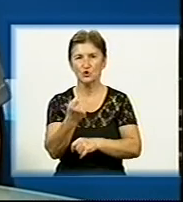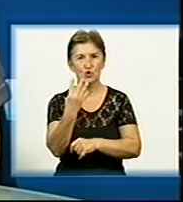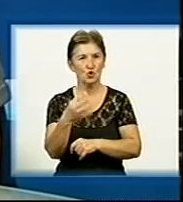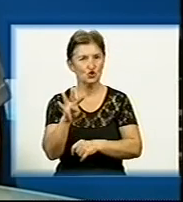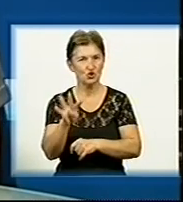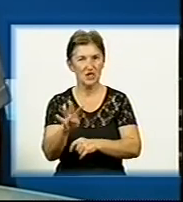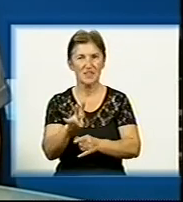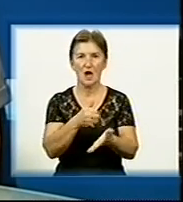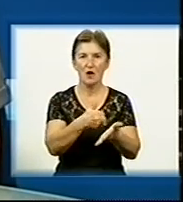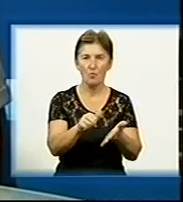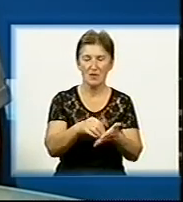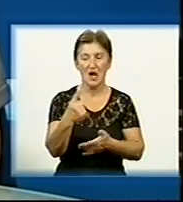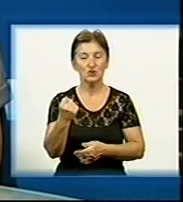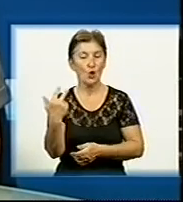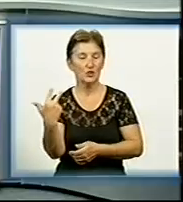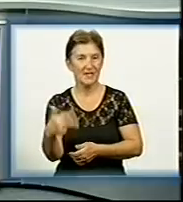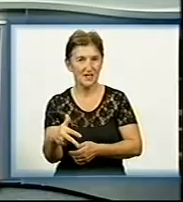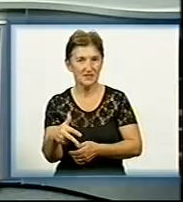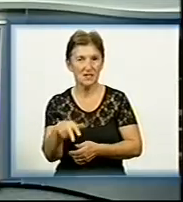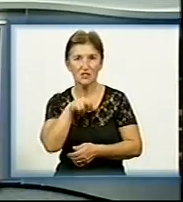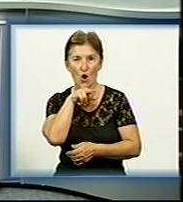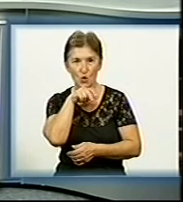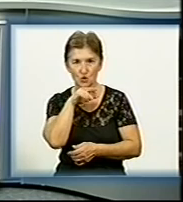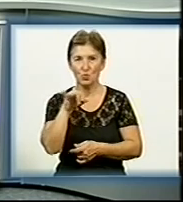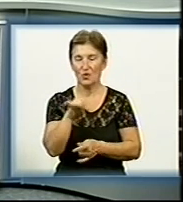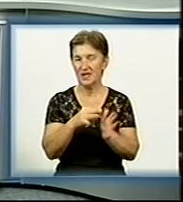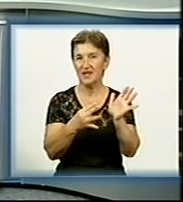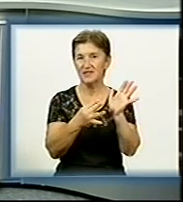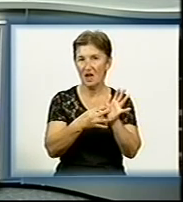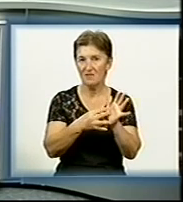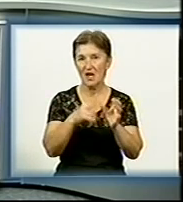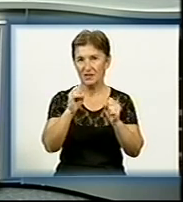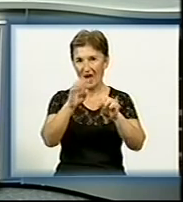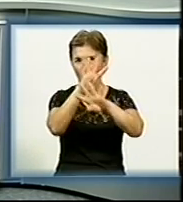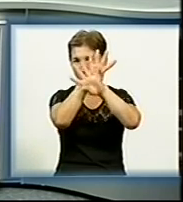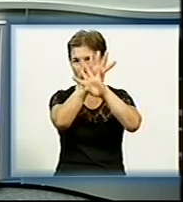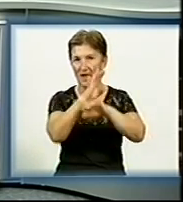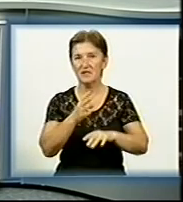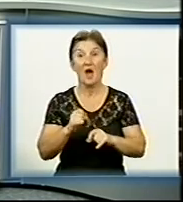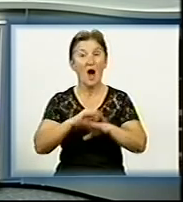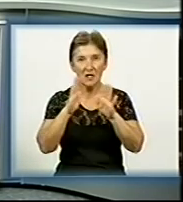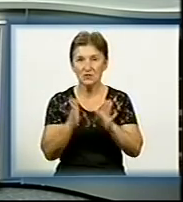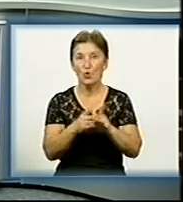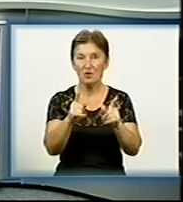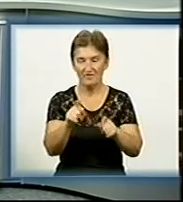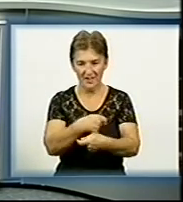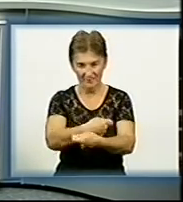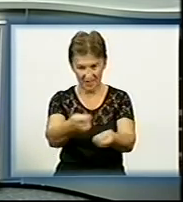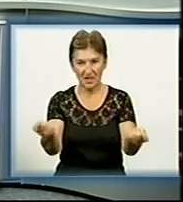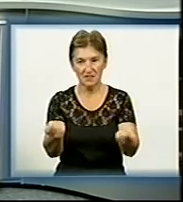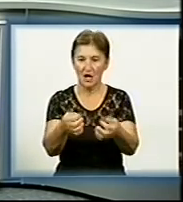на кабана, 130 полювань на козулю і 9 полювань на оленя. А скільки ви вже дозволів видали і